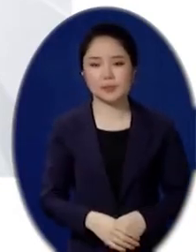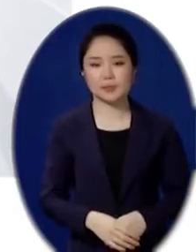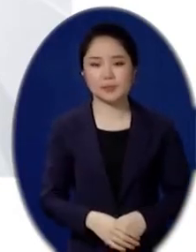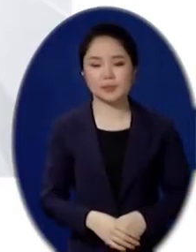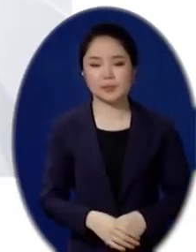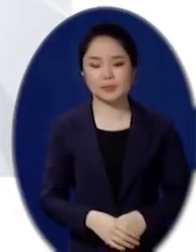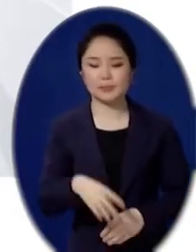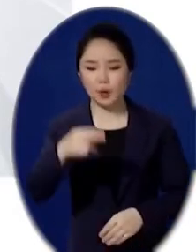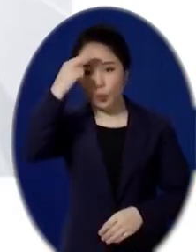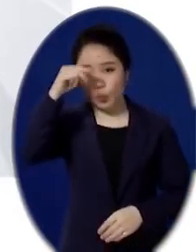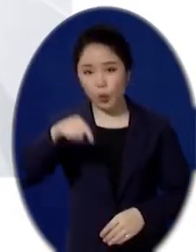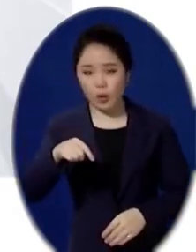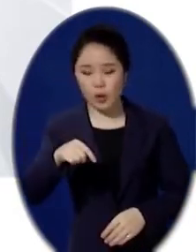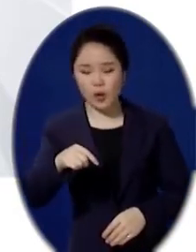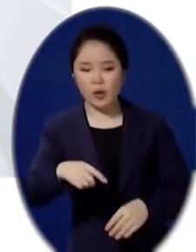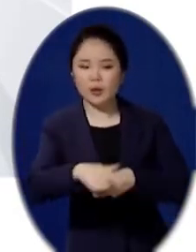Амраа хүү